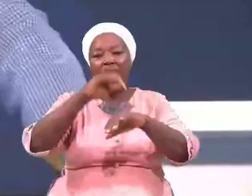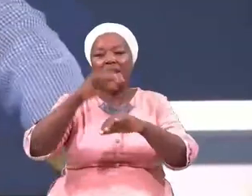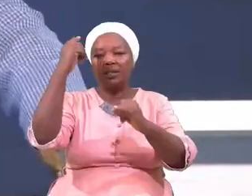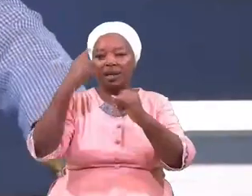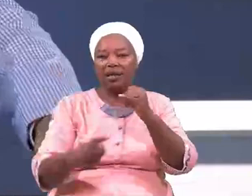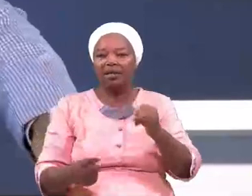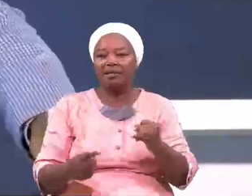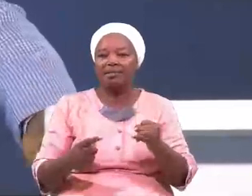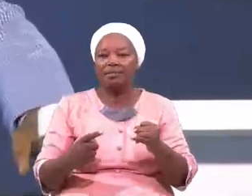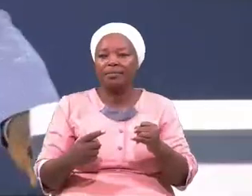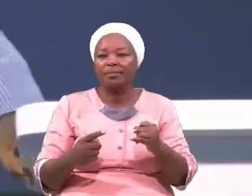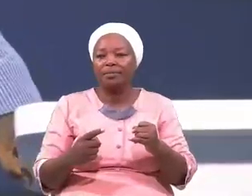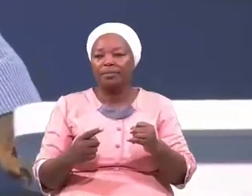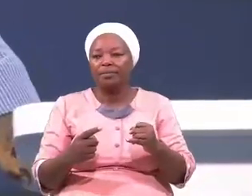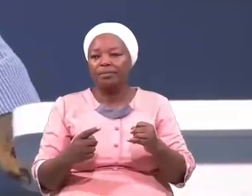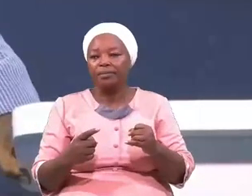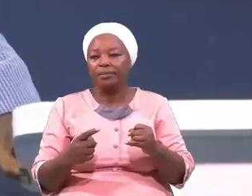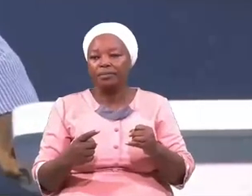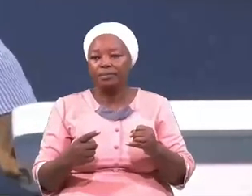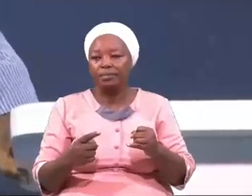et pour le ciel, enfin.